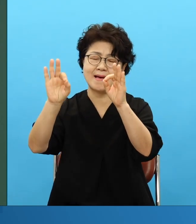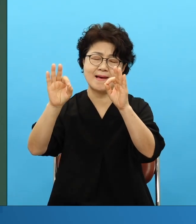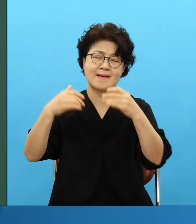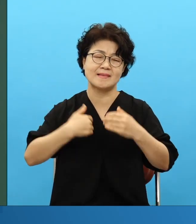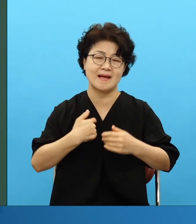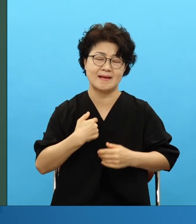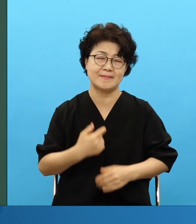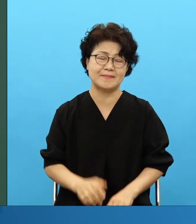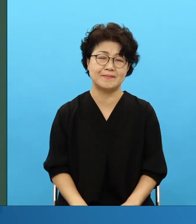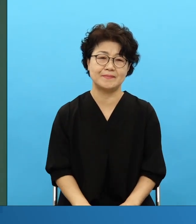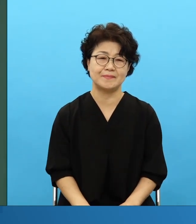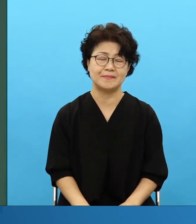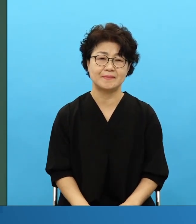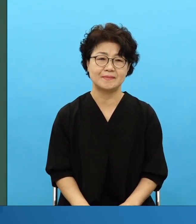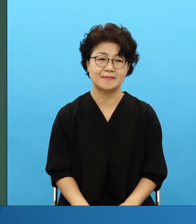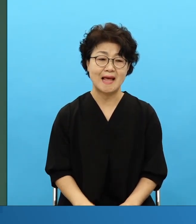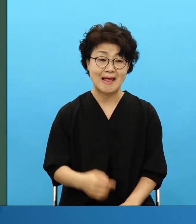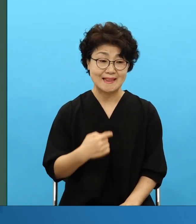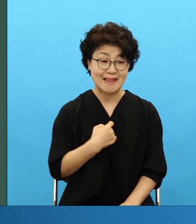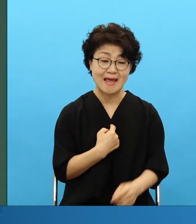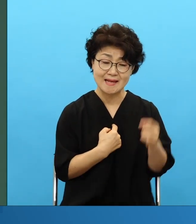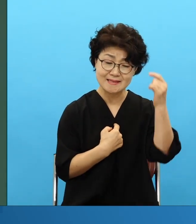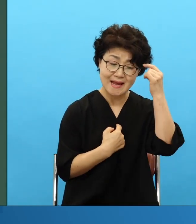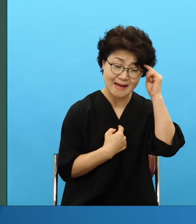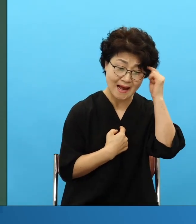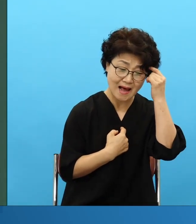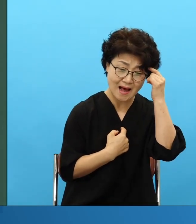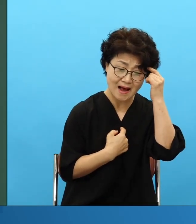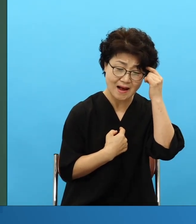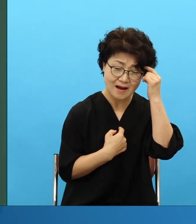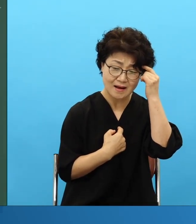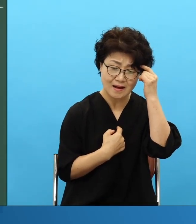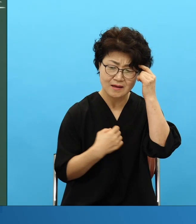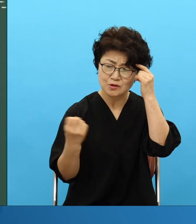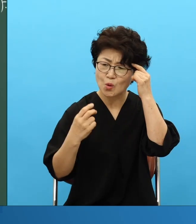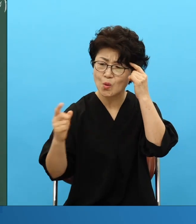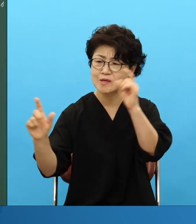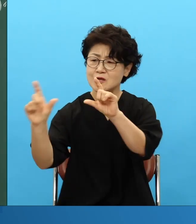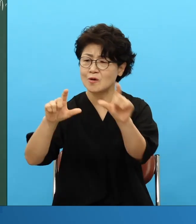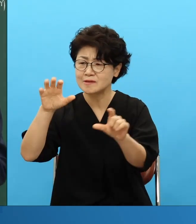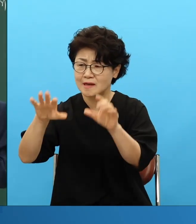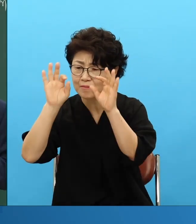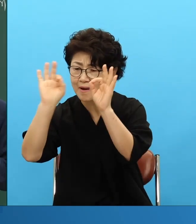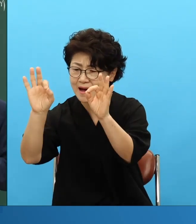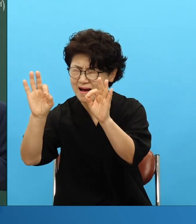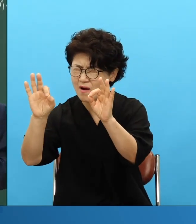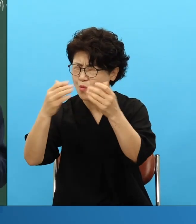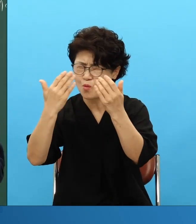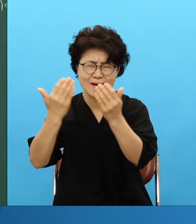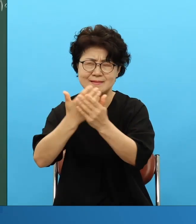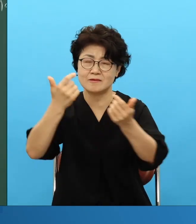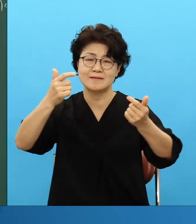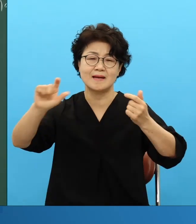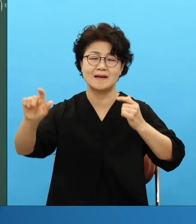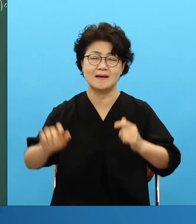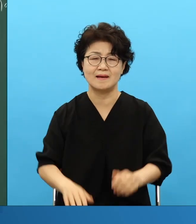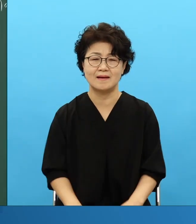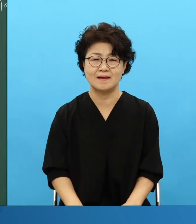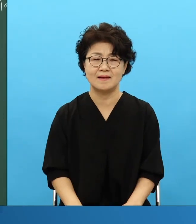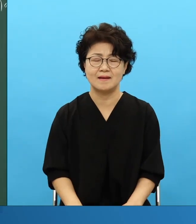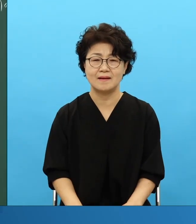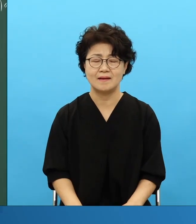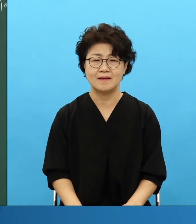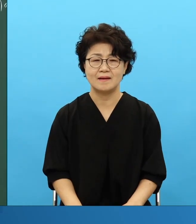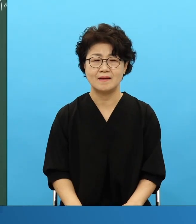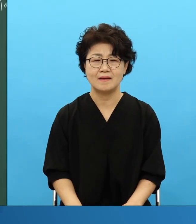있는 거하고 현장은 달라요. What I am thinking and the field are 이걸 빨리 different. 보는 거죠. You must quickly catch on to that. 그리고 이걸 못 보고